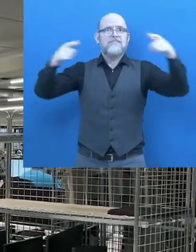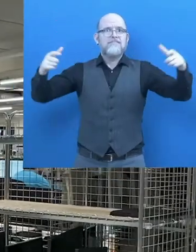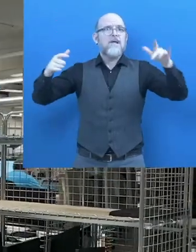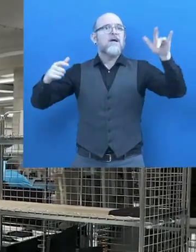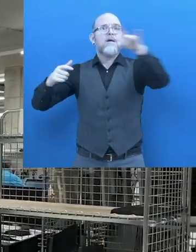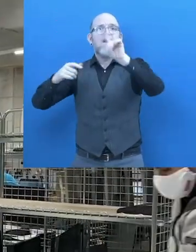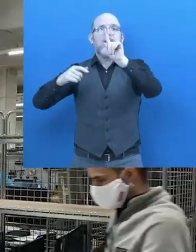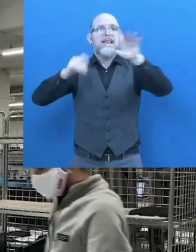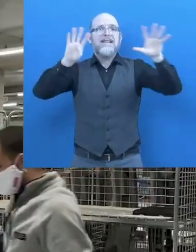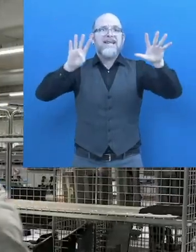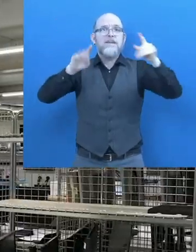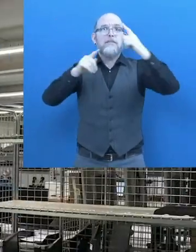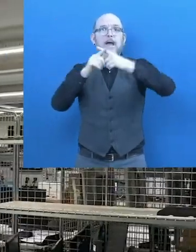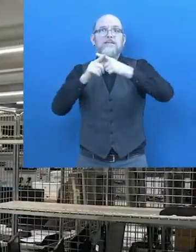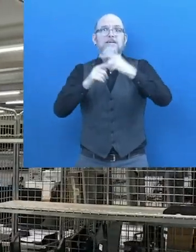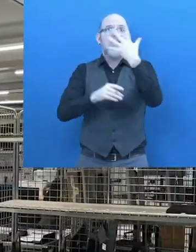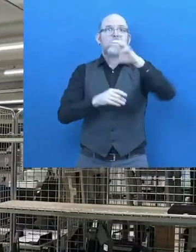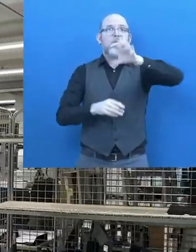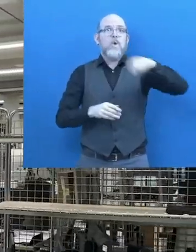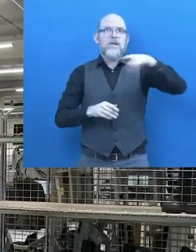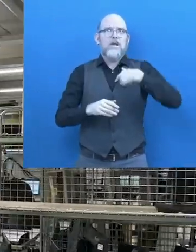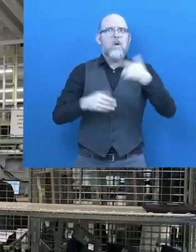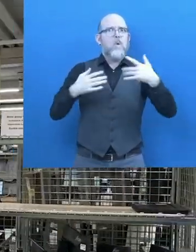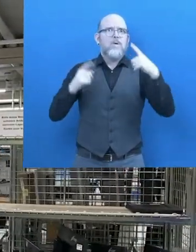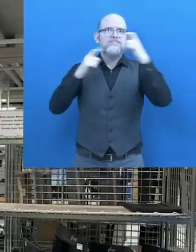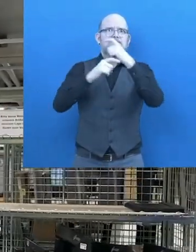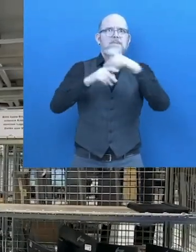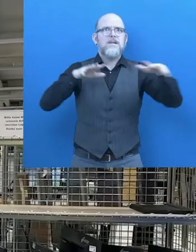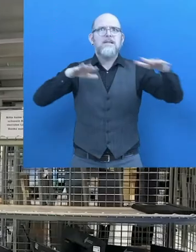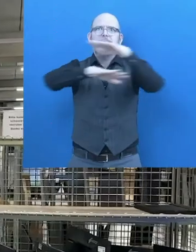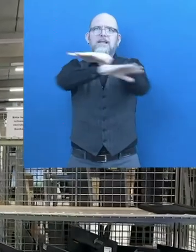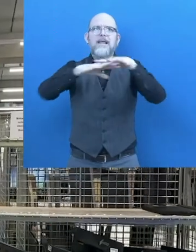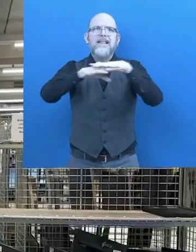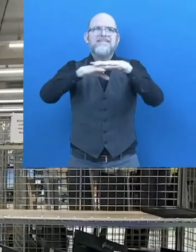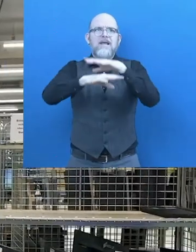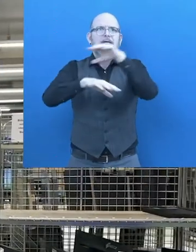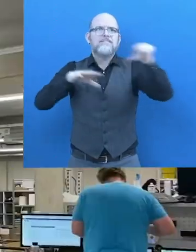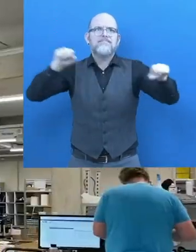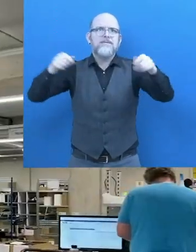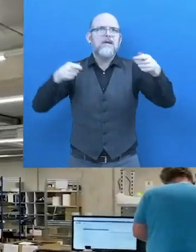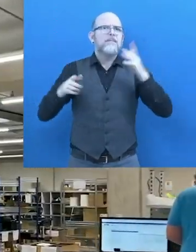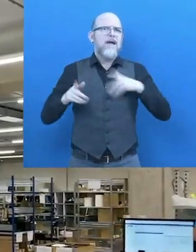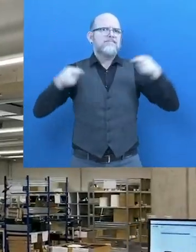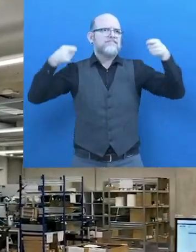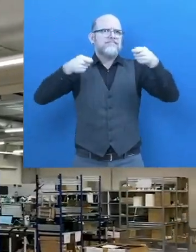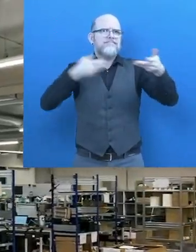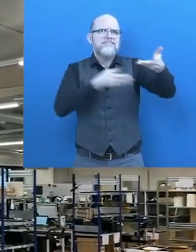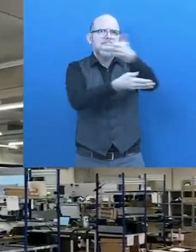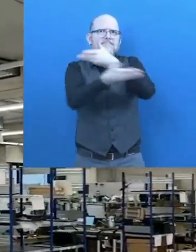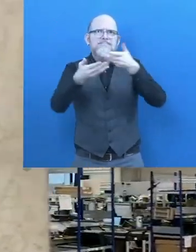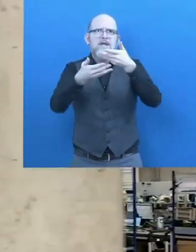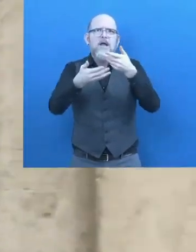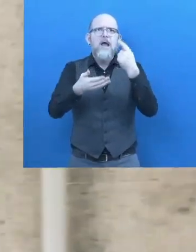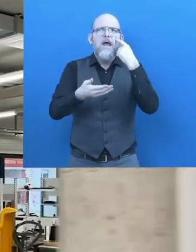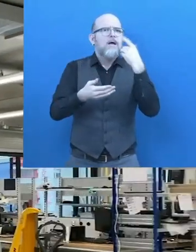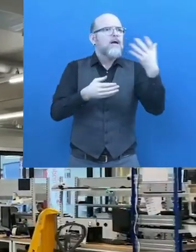fast 500 Mitarbeiter an 19 Standorten und in 5 Ländern abzuholen und mitzunehmen. Deshalb investieren wir vermehrt in Weiterbildung